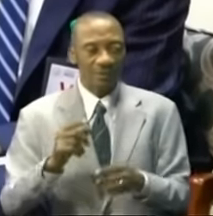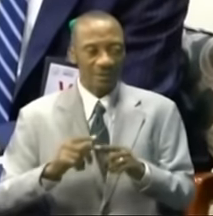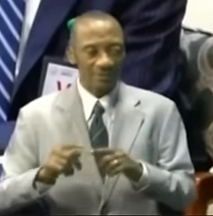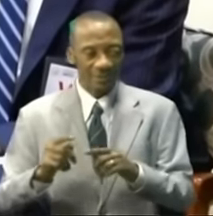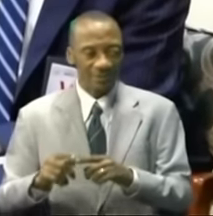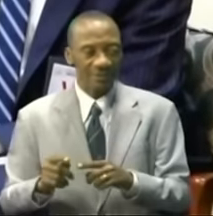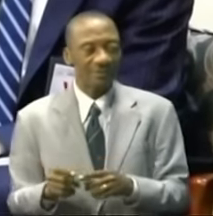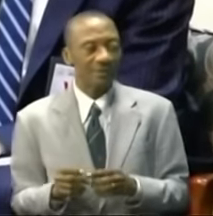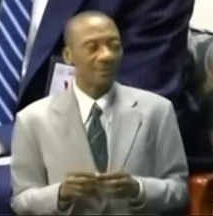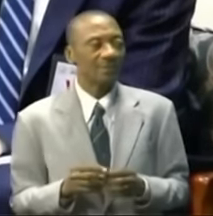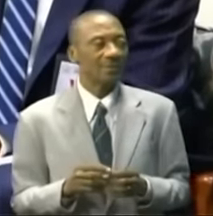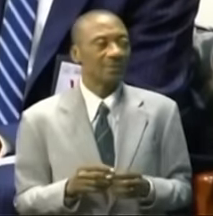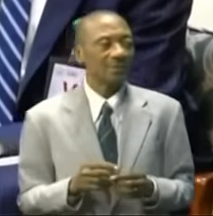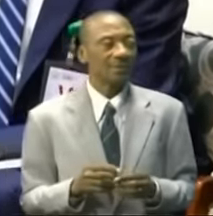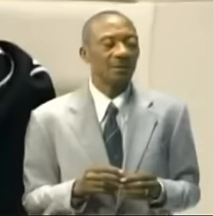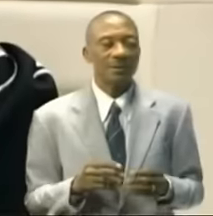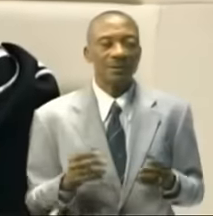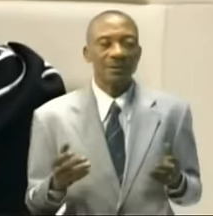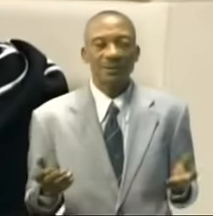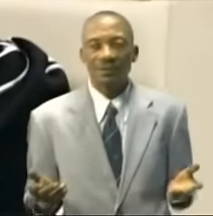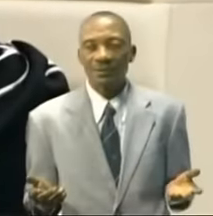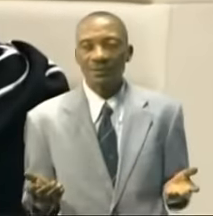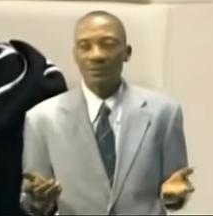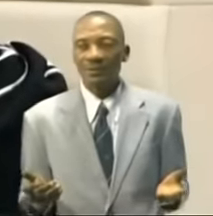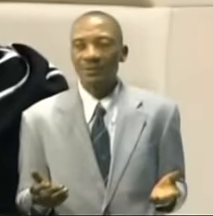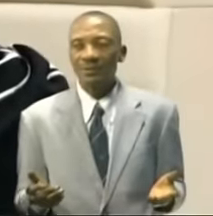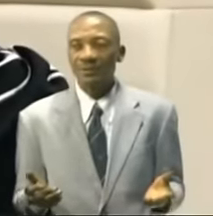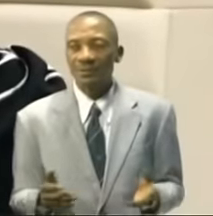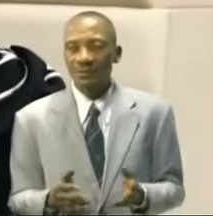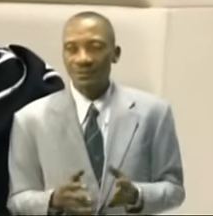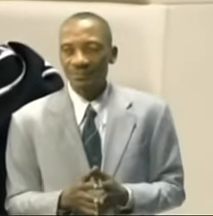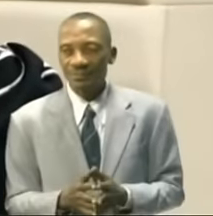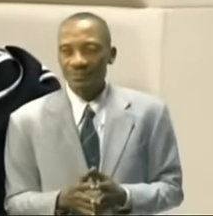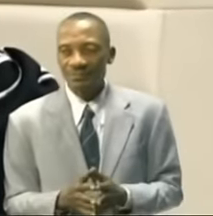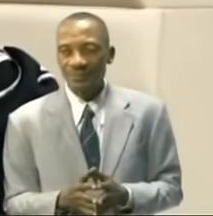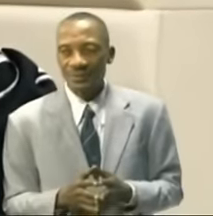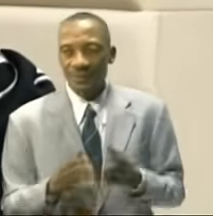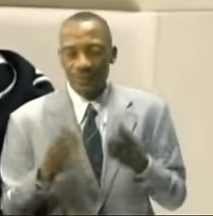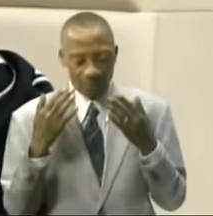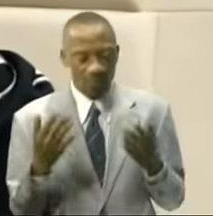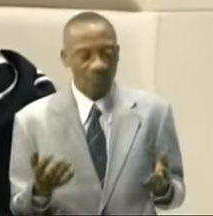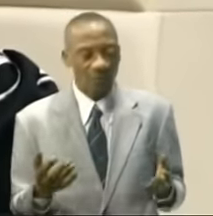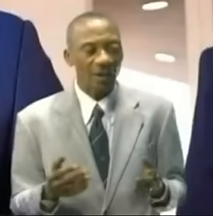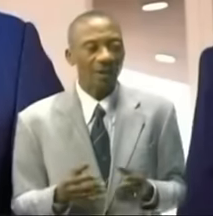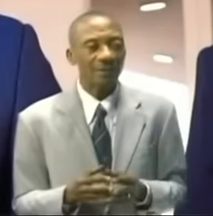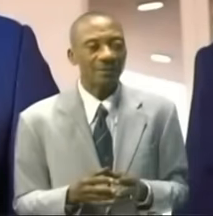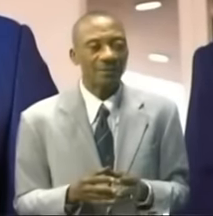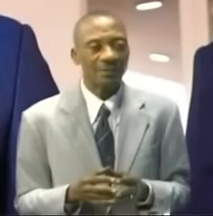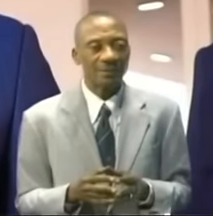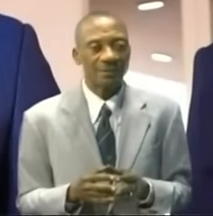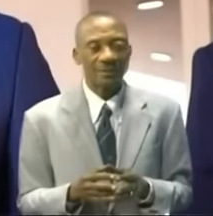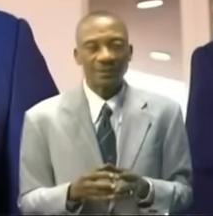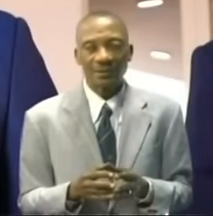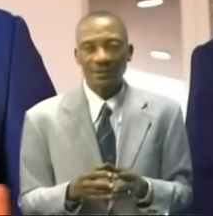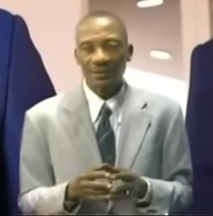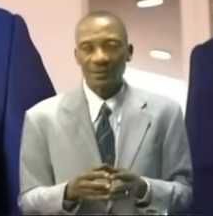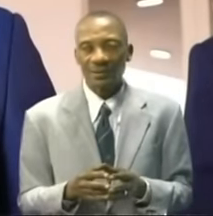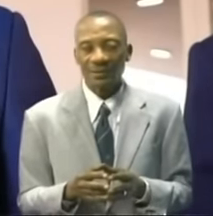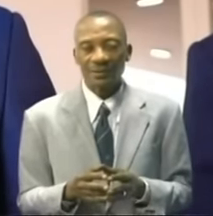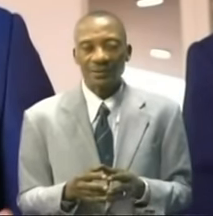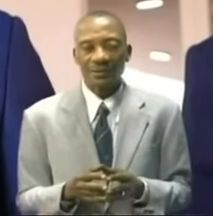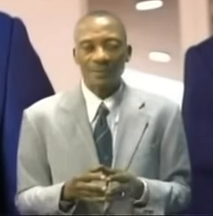là pour parler de la maladie Mpox. C'est pour lui